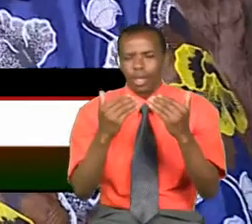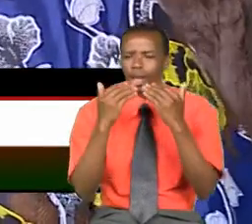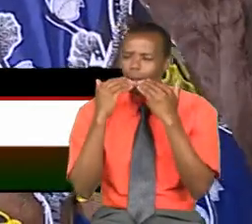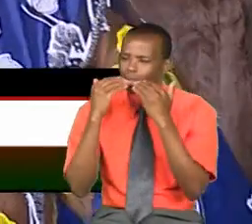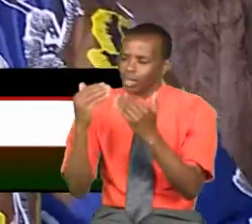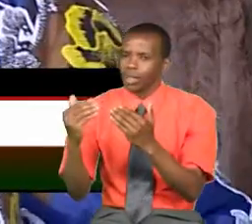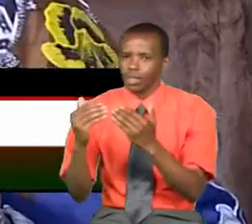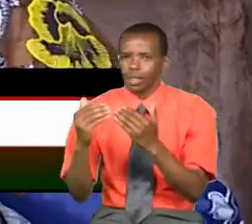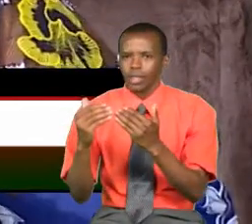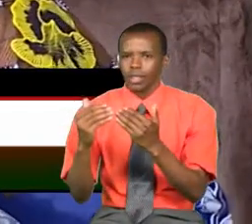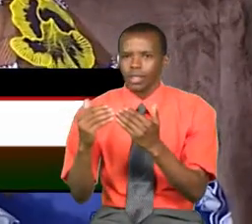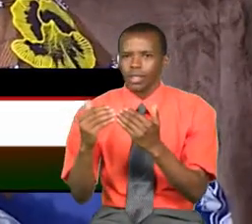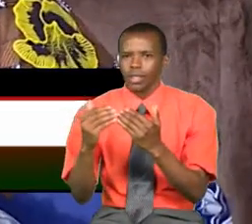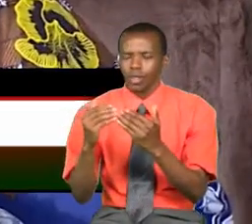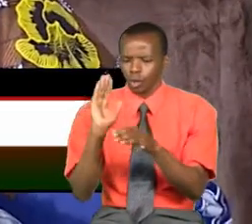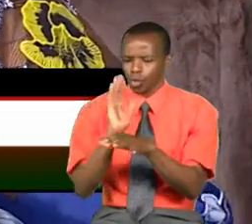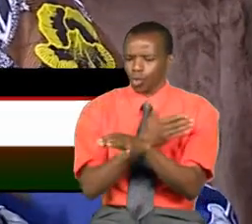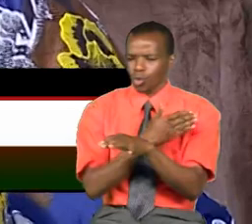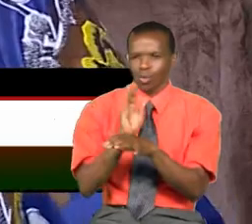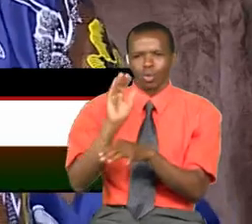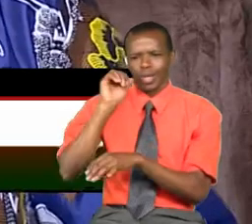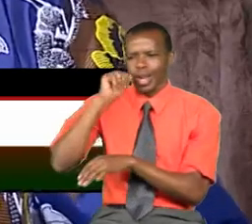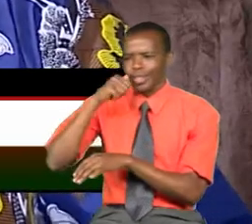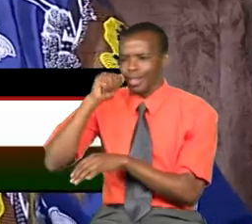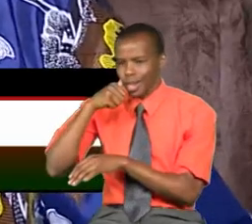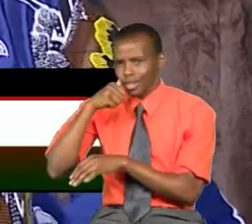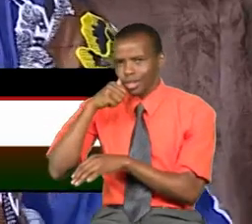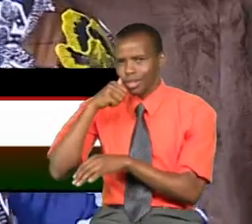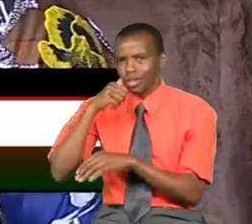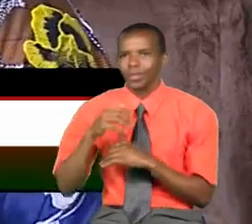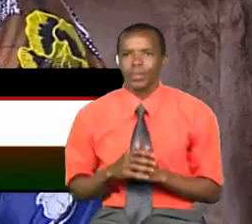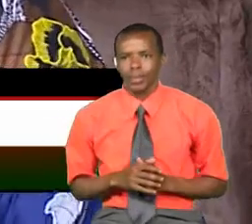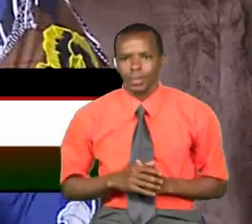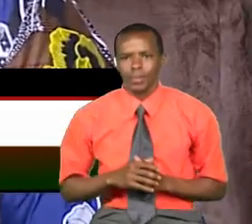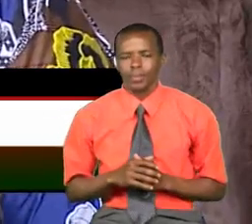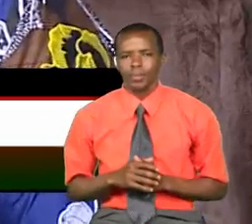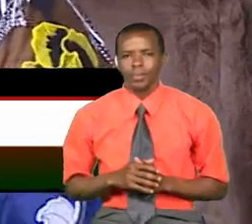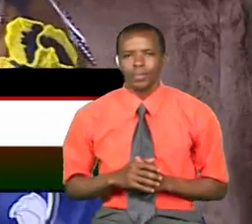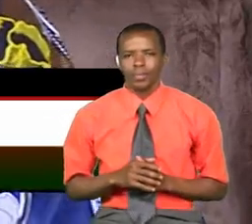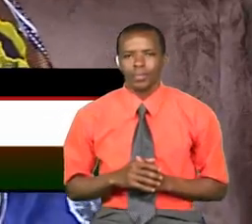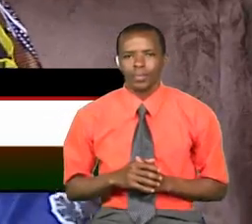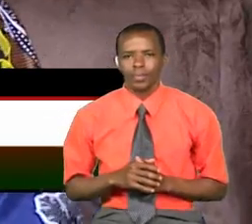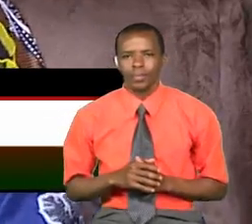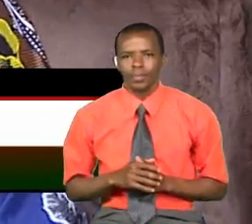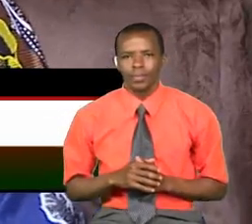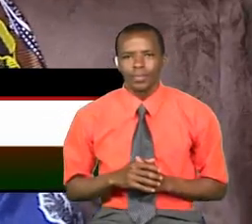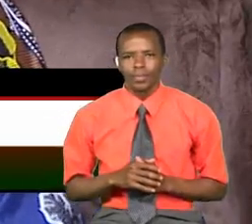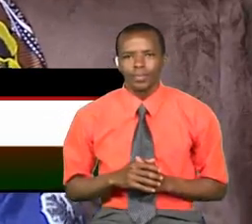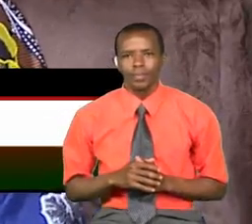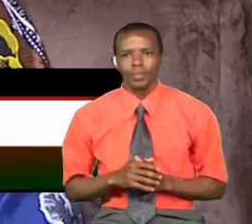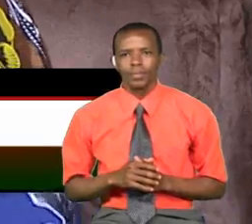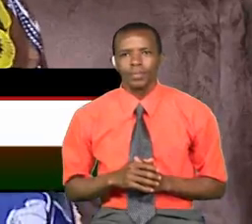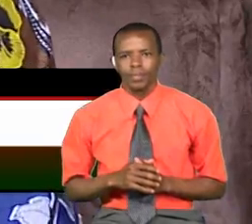asante kwa ngoma tamu tamu, kolo kolola, kolo kolola,